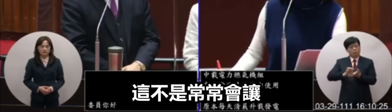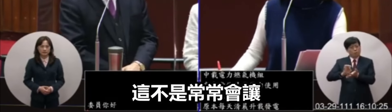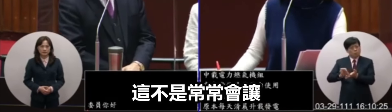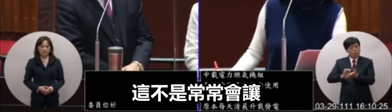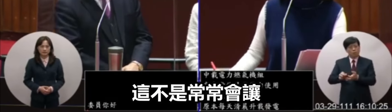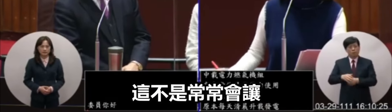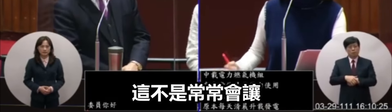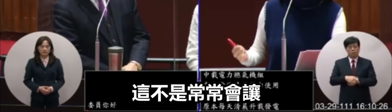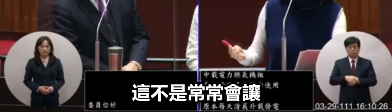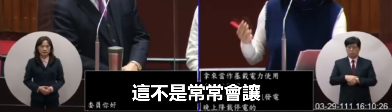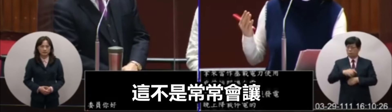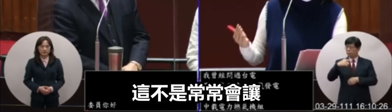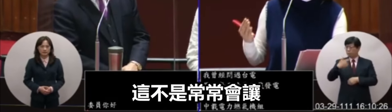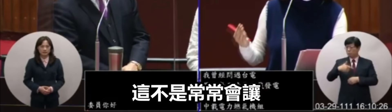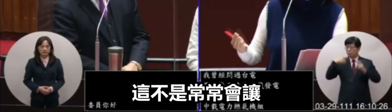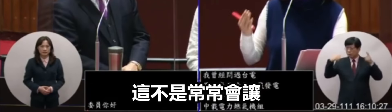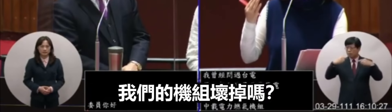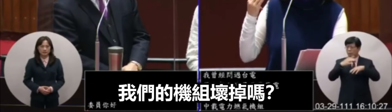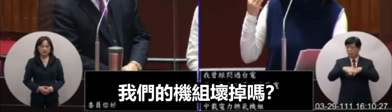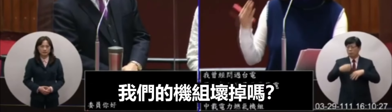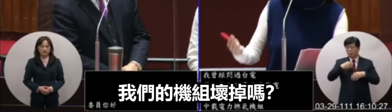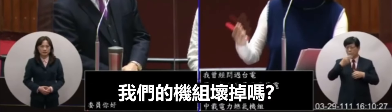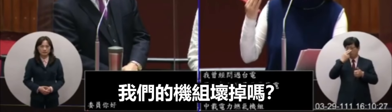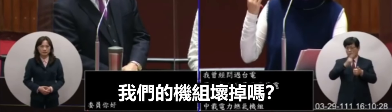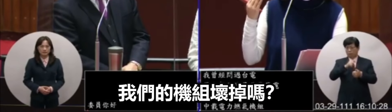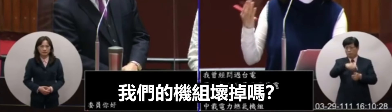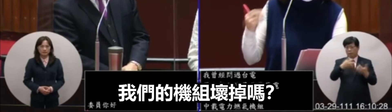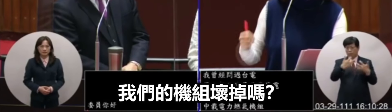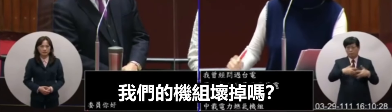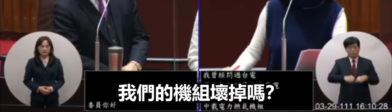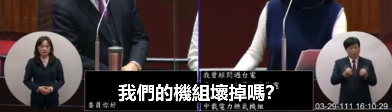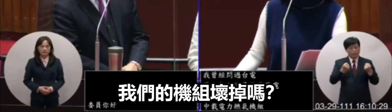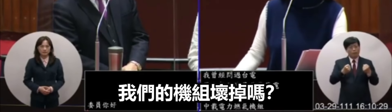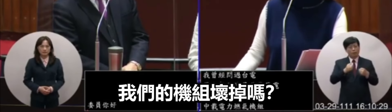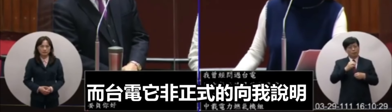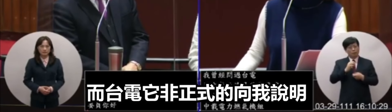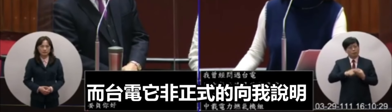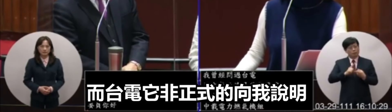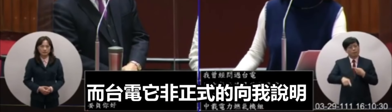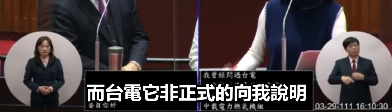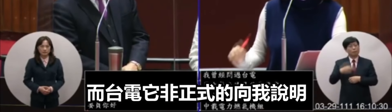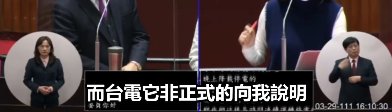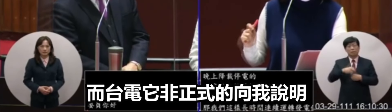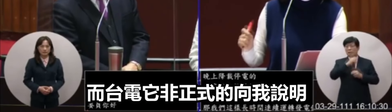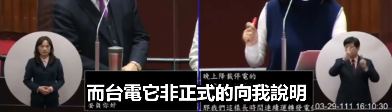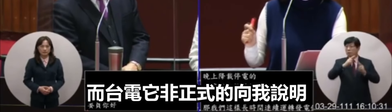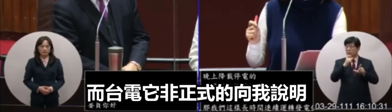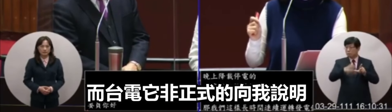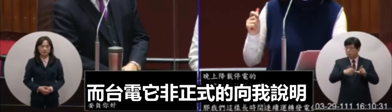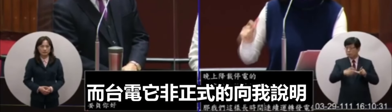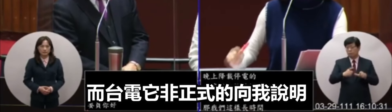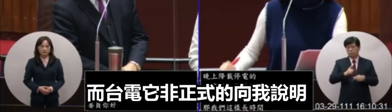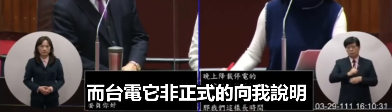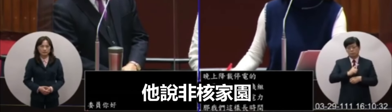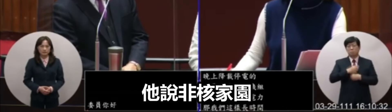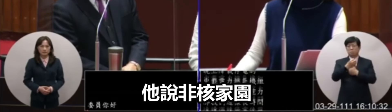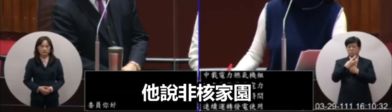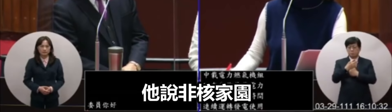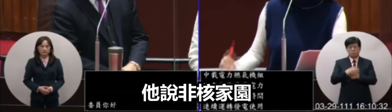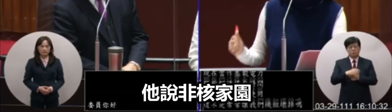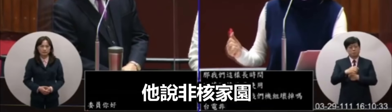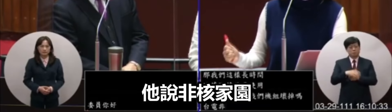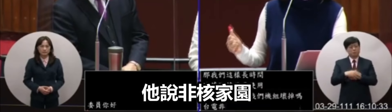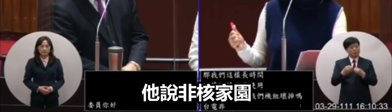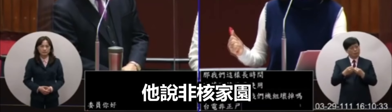用，这不是常常会让我们的机组坏掉吗？而台电它非正式的向我说明，它